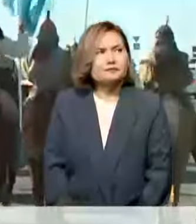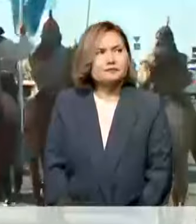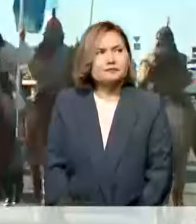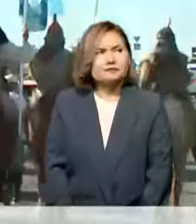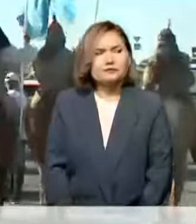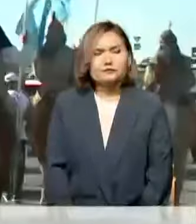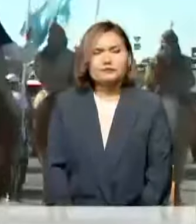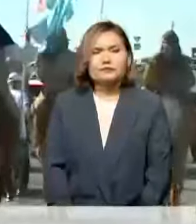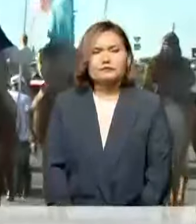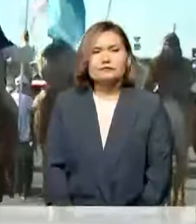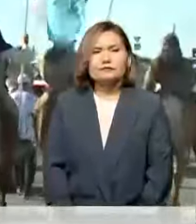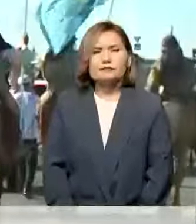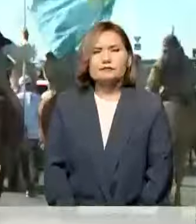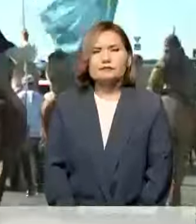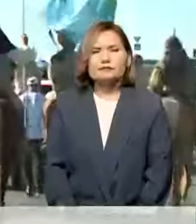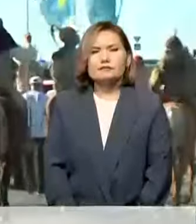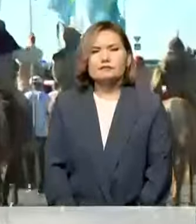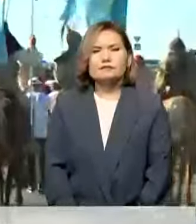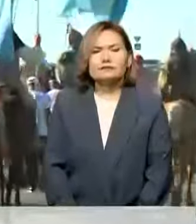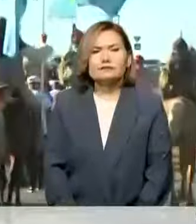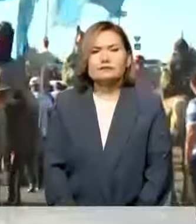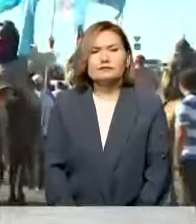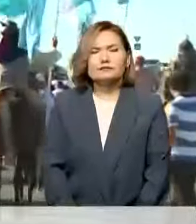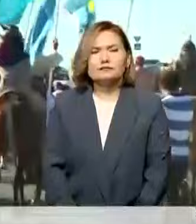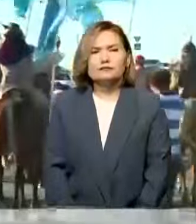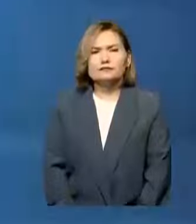Айтмұхамед Байділдаев, Қызылорда облысы, 24 кезет.